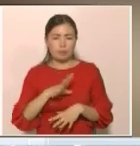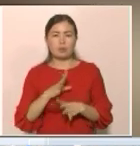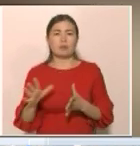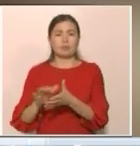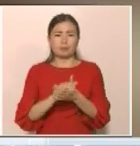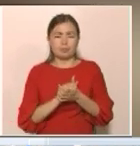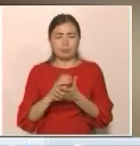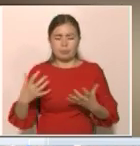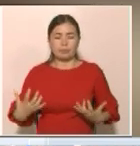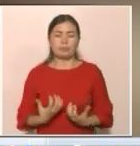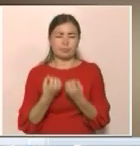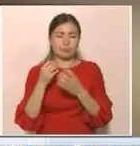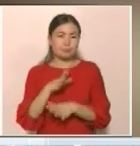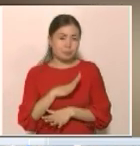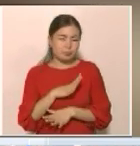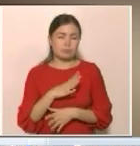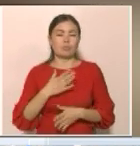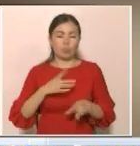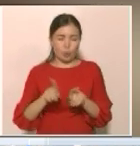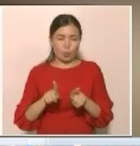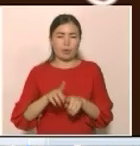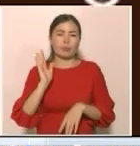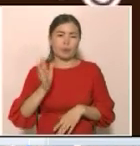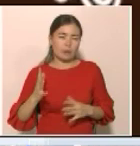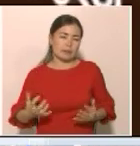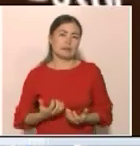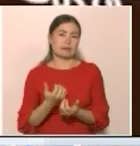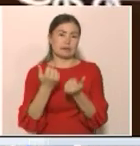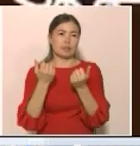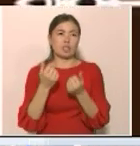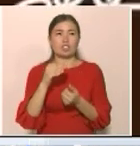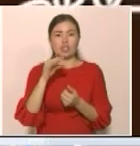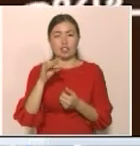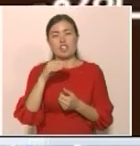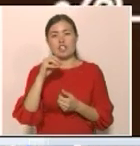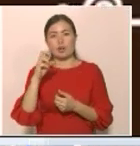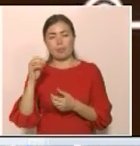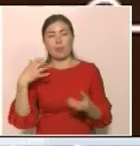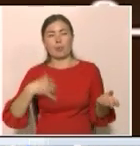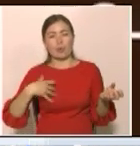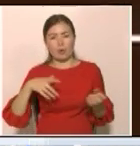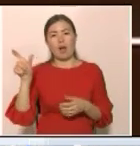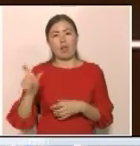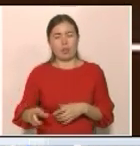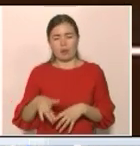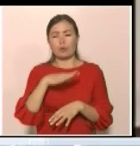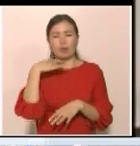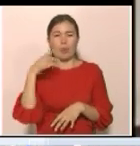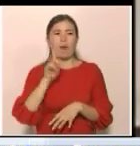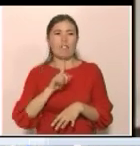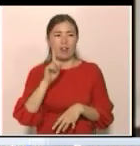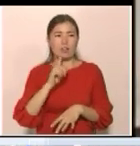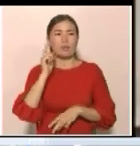бірігіп жеңіп шықты. Біз де жеңіп шығамыз. Ақтаудағы Жыржебе ақындар мектебінің ақындары да көпшілікті уақытша